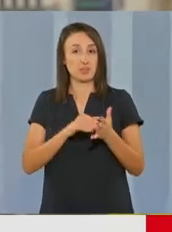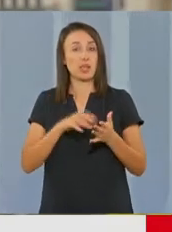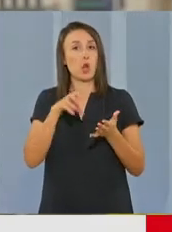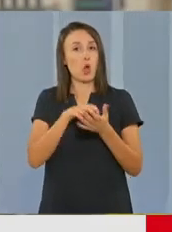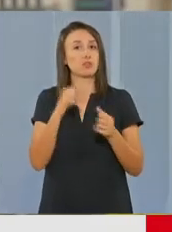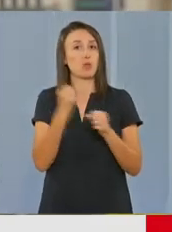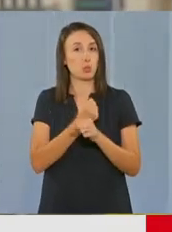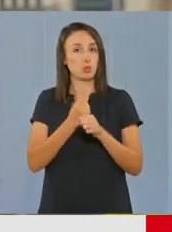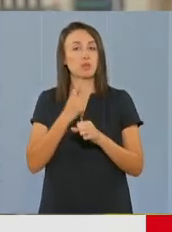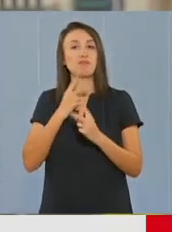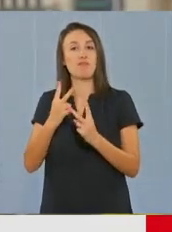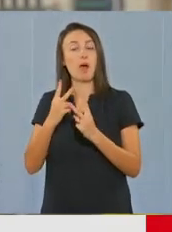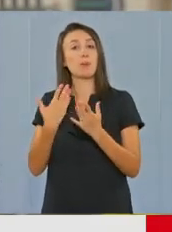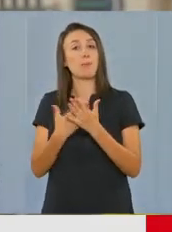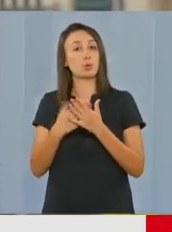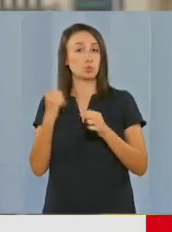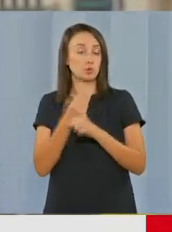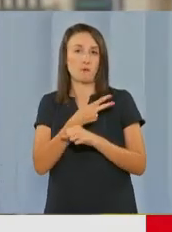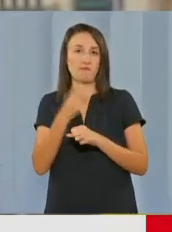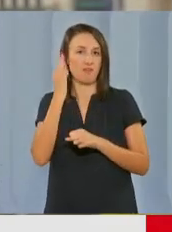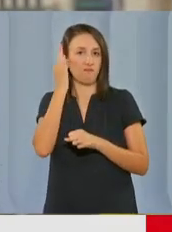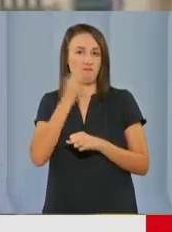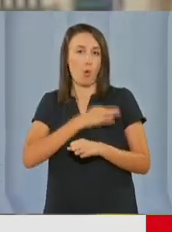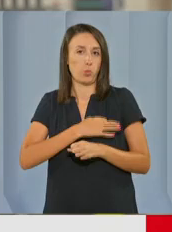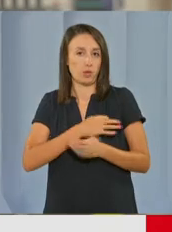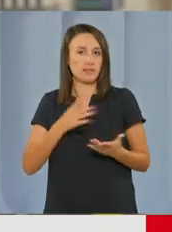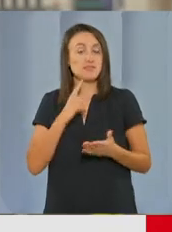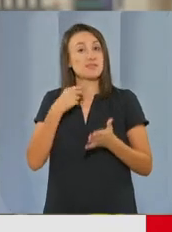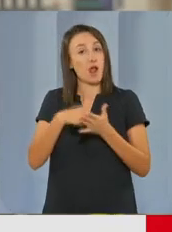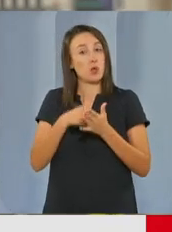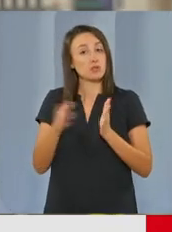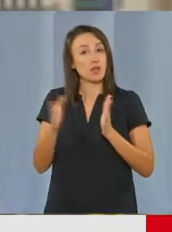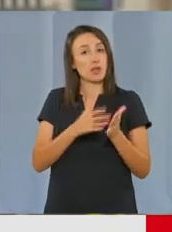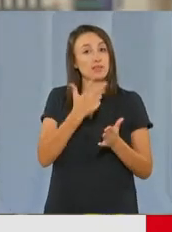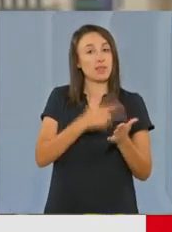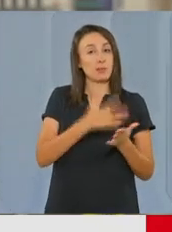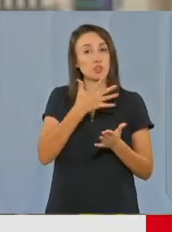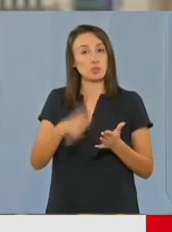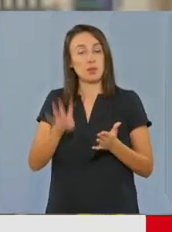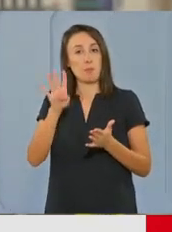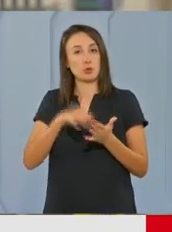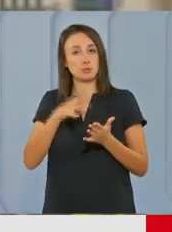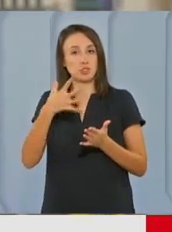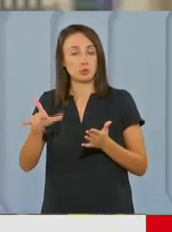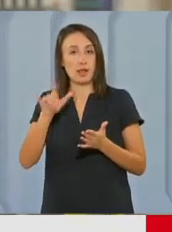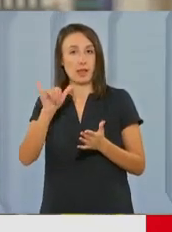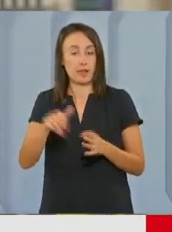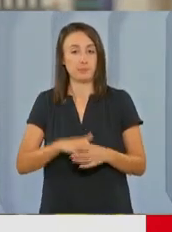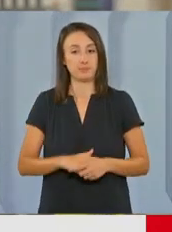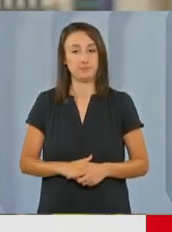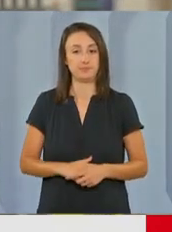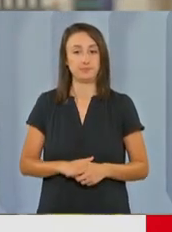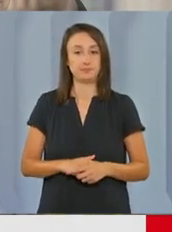locuri de muncă sunt disponibile pentru muncitorii fără studii superioare, iar salariile se încadrează între 3.500 și 4.500 de lei lunar.